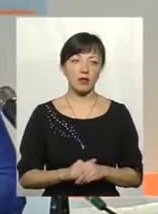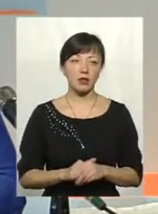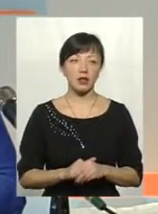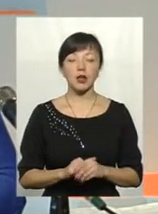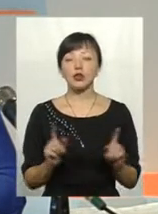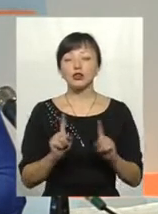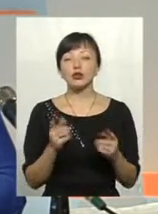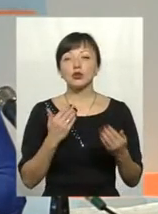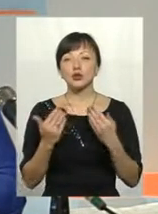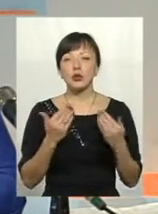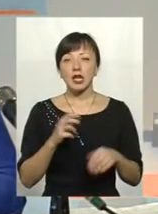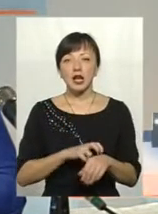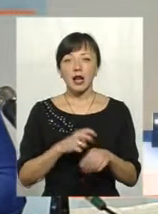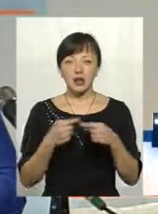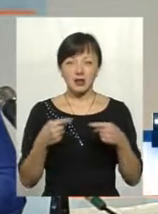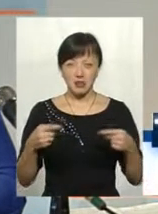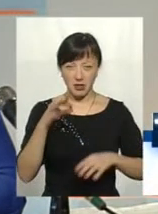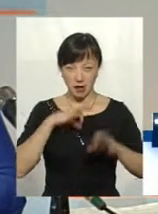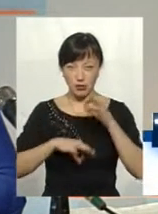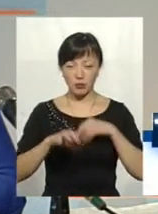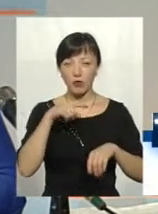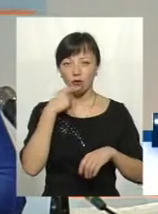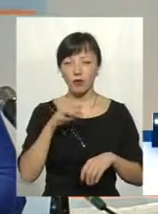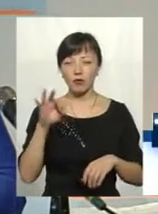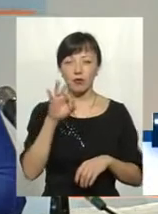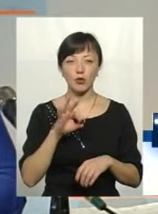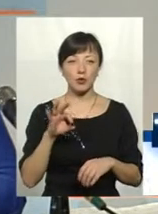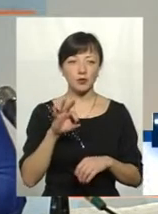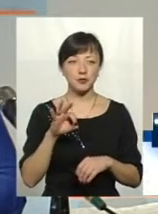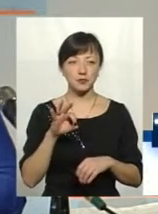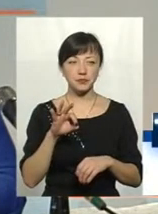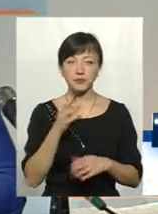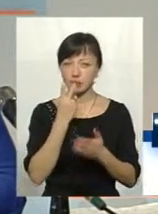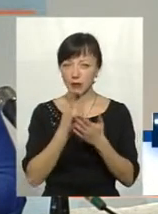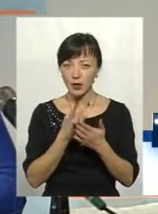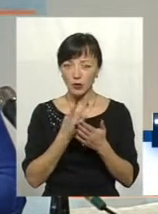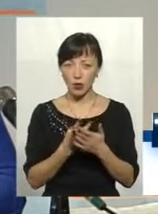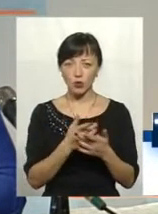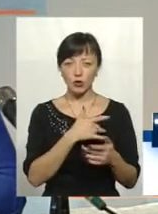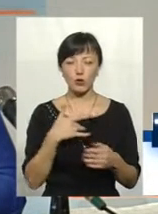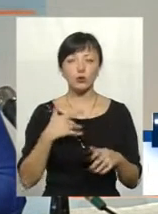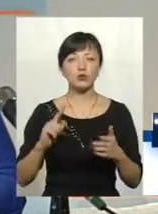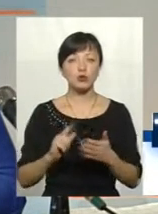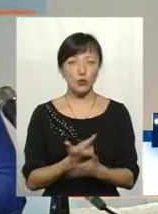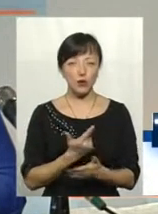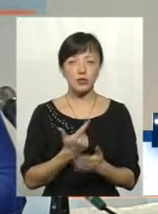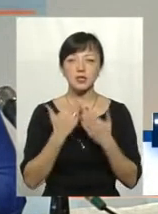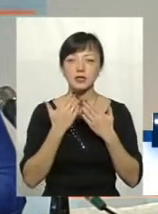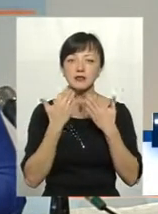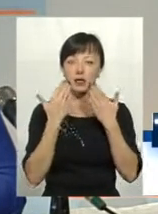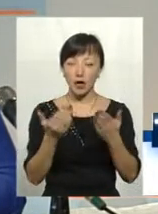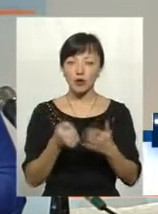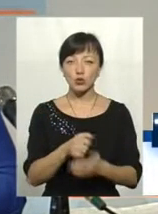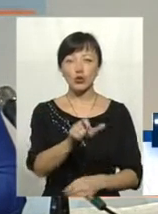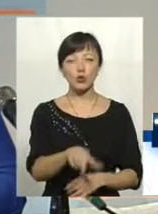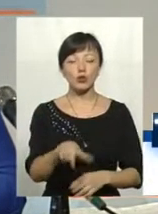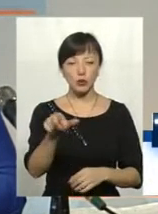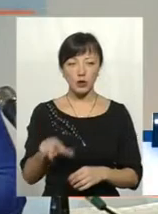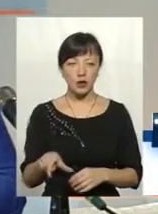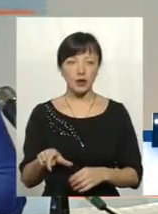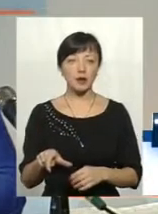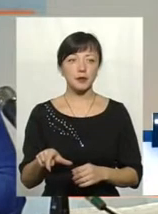Що стосується лікарських засобів, я вже от говорив, коли говорив про клінічні прояви туберкульозу, знову ж таки, звертаюся до наших мешканців,